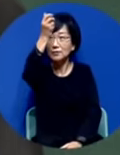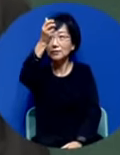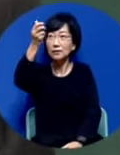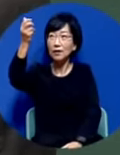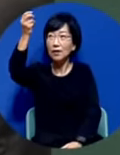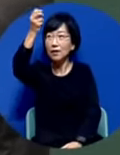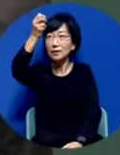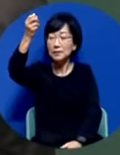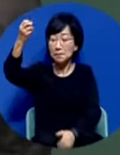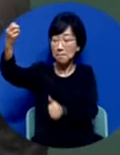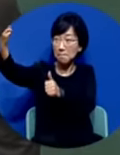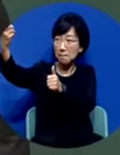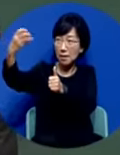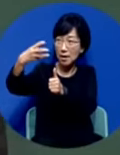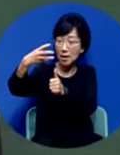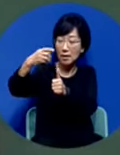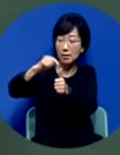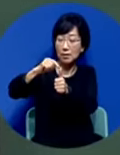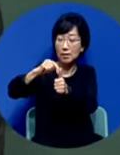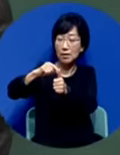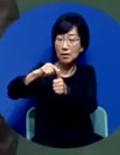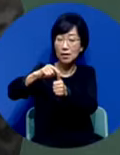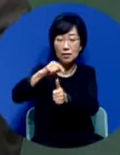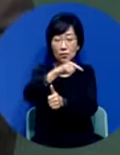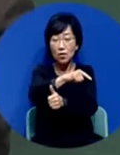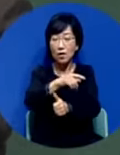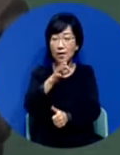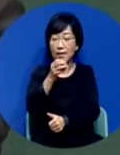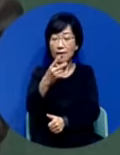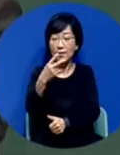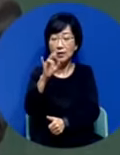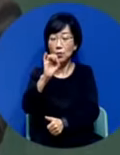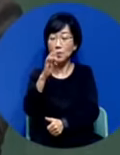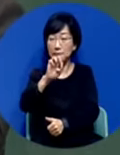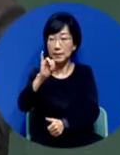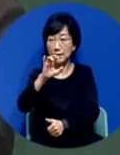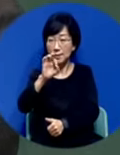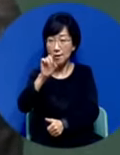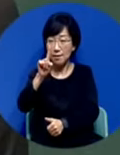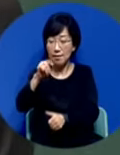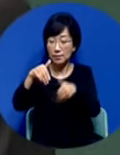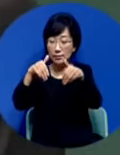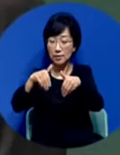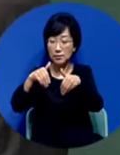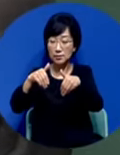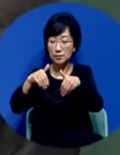那今天主的圣灵对我们讲。 저 에티오피아 넷이 탄 수레 가까이 가라.